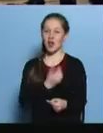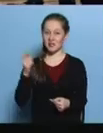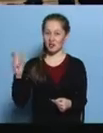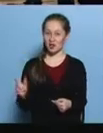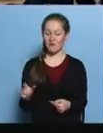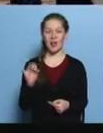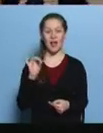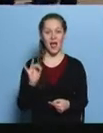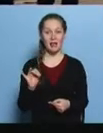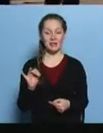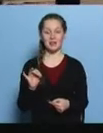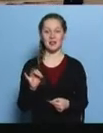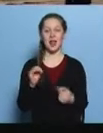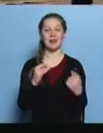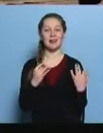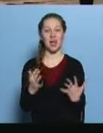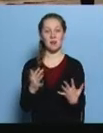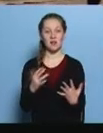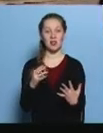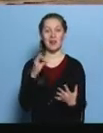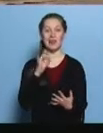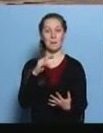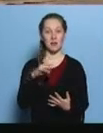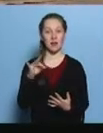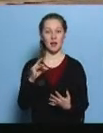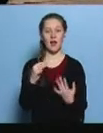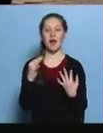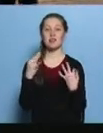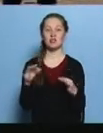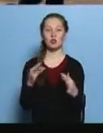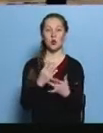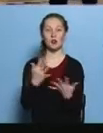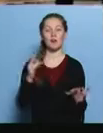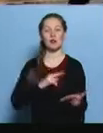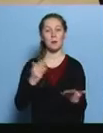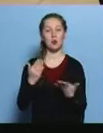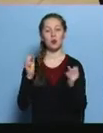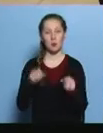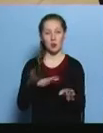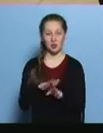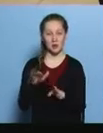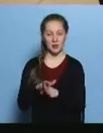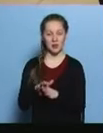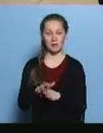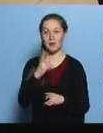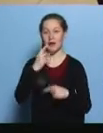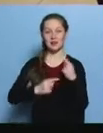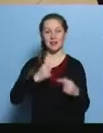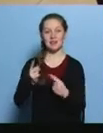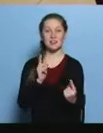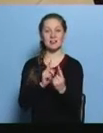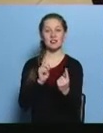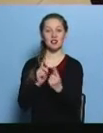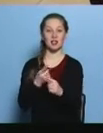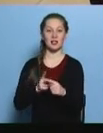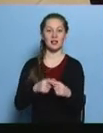и требований по ИПР, то есть тот разрешенный вид работ, который ему можно выполнять. Традиции встречать Международный день